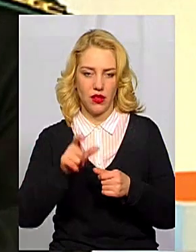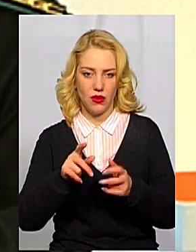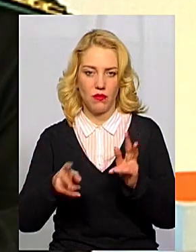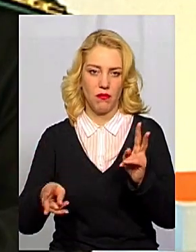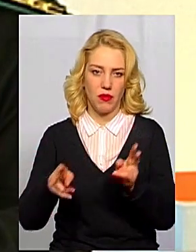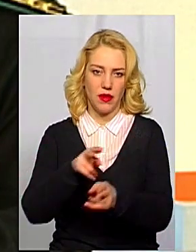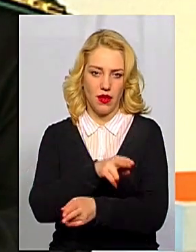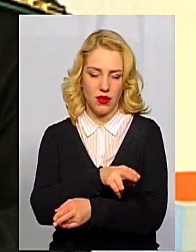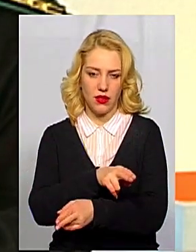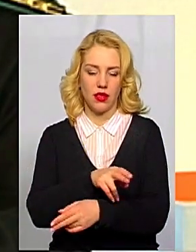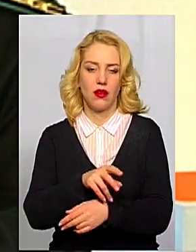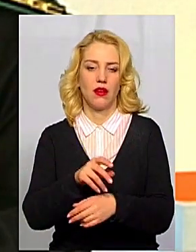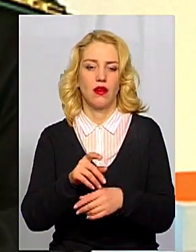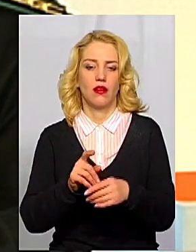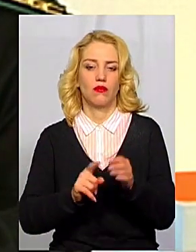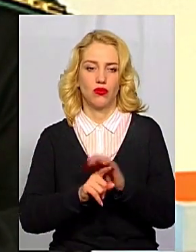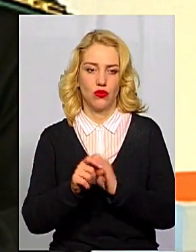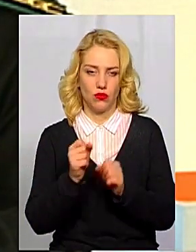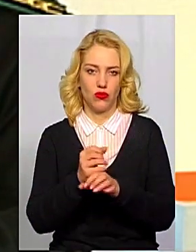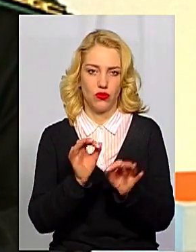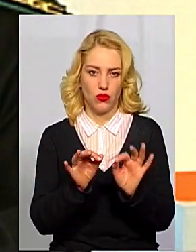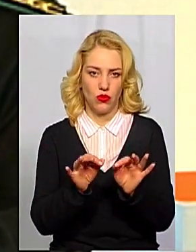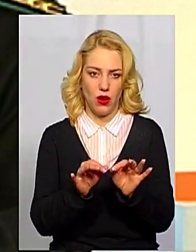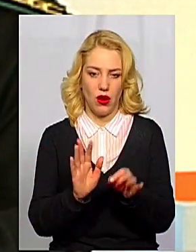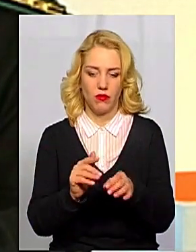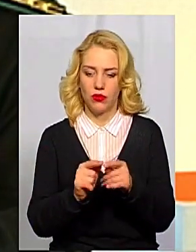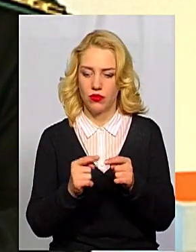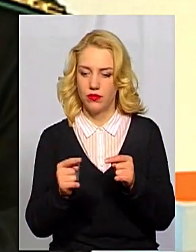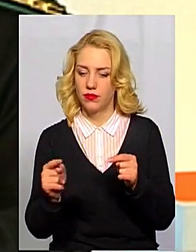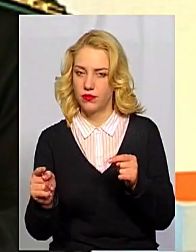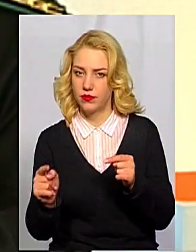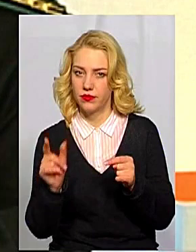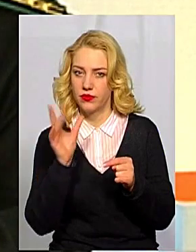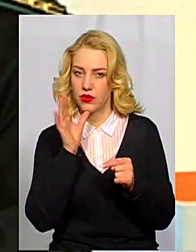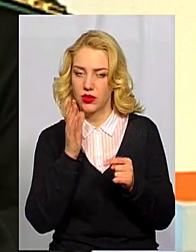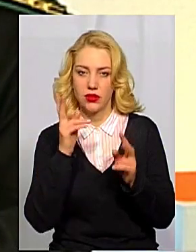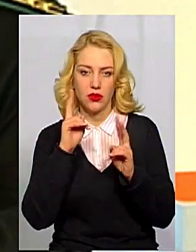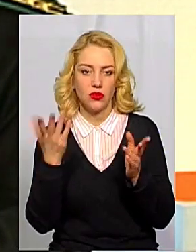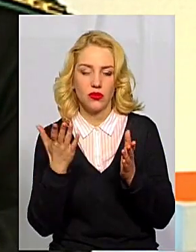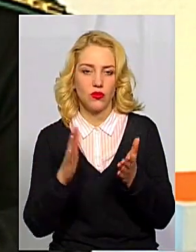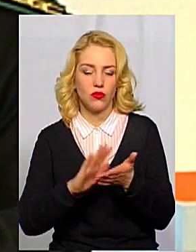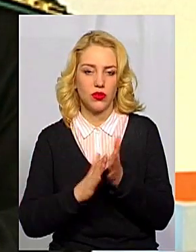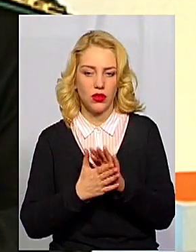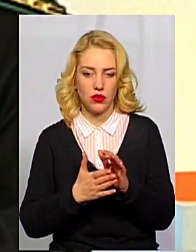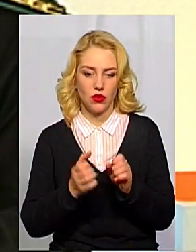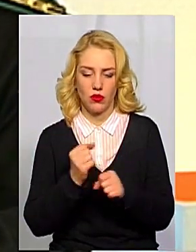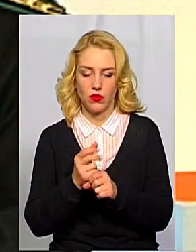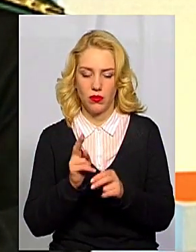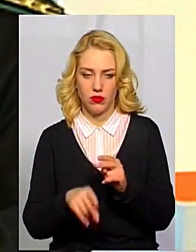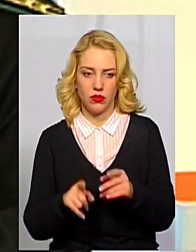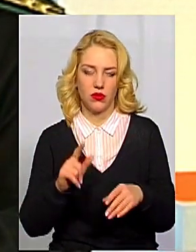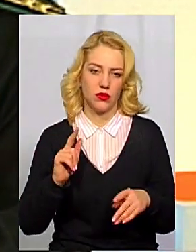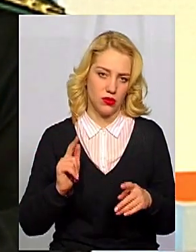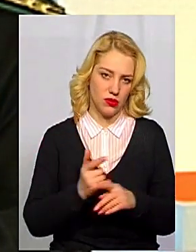напрямок йти. Потім в подальшому, не знаю, з яких обставин, робота знову зупиняється і починається те саме.